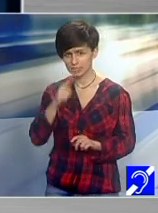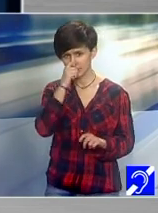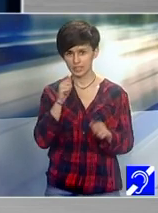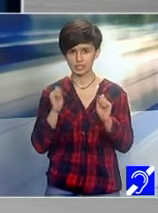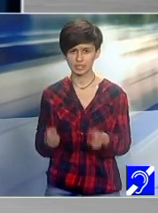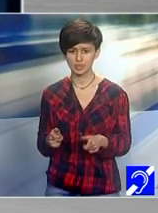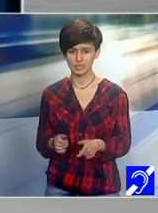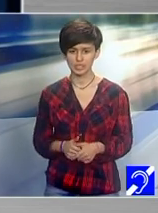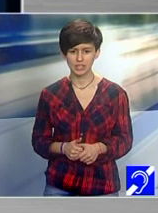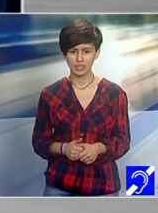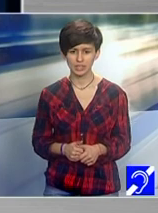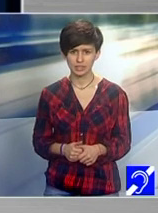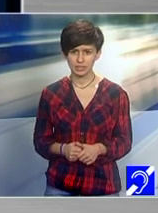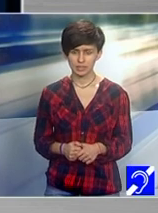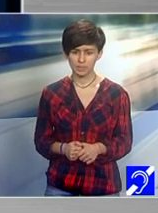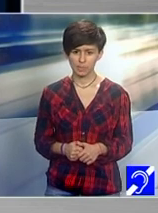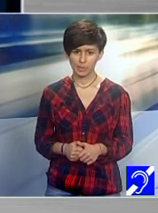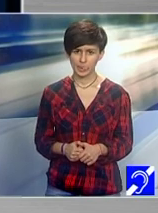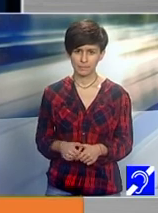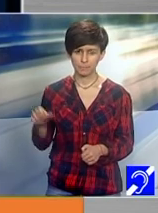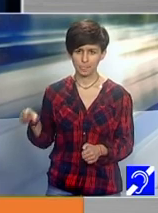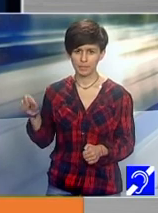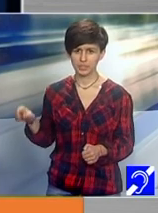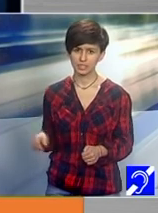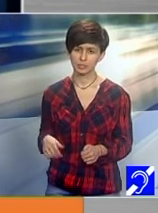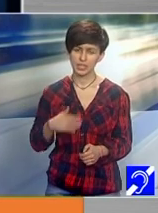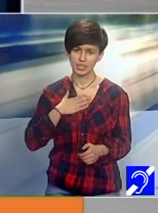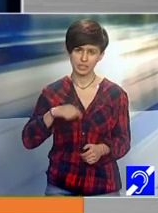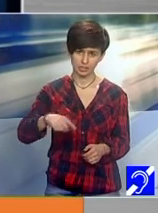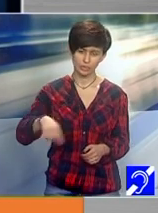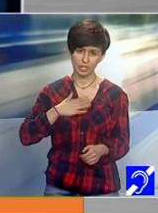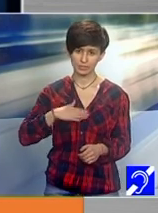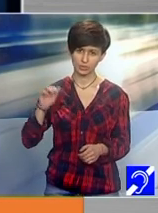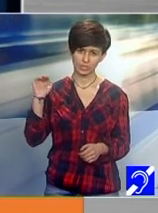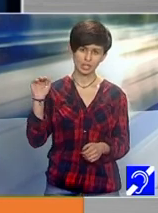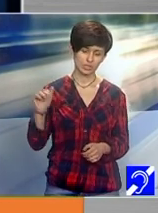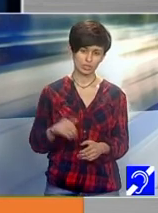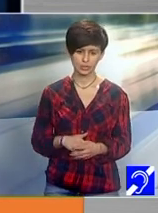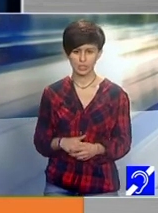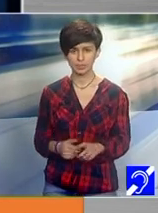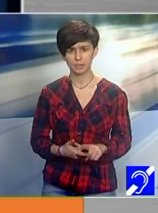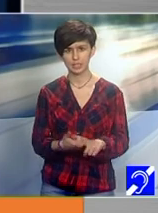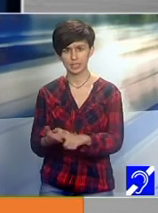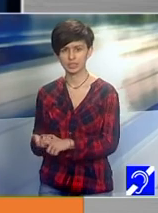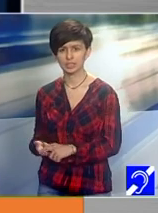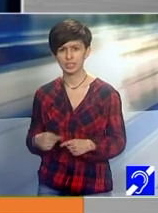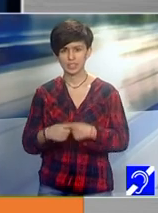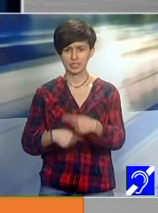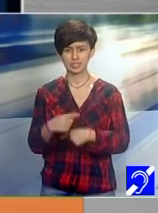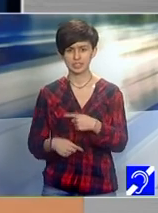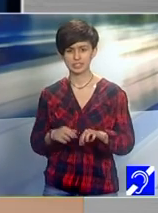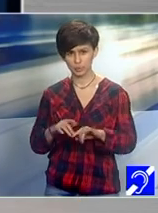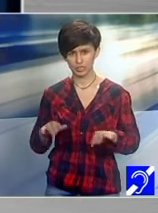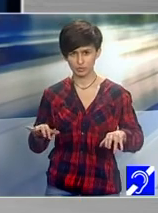ne pregăteam să punem niște întrebări referitor la valoarea punctului, referitor la sistemul informatic foarte scump și nefuncțional, care mai